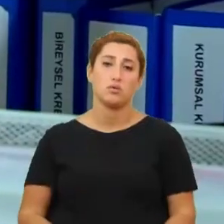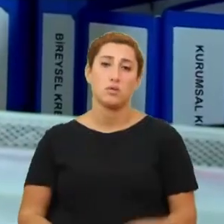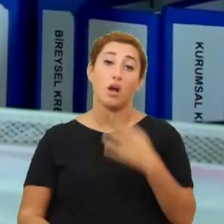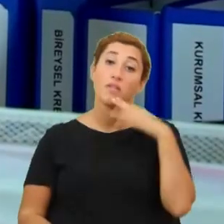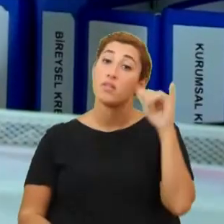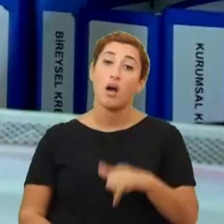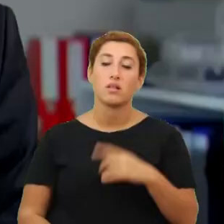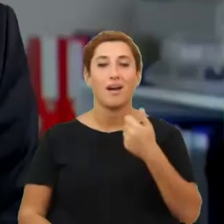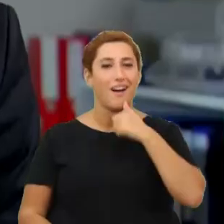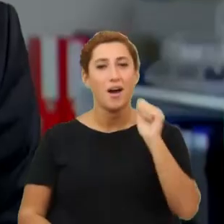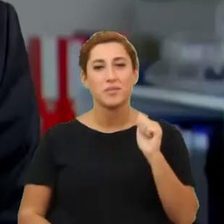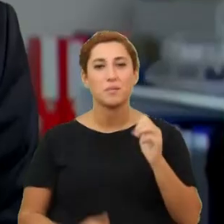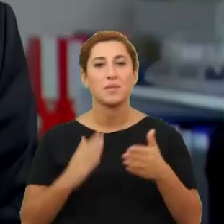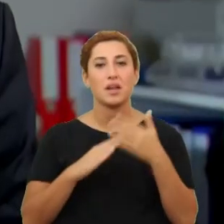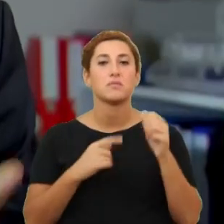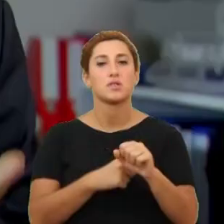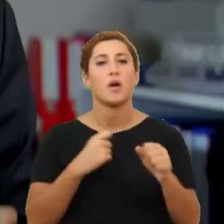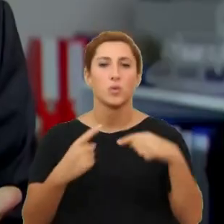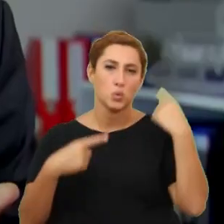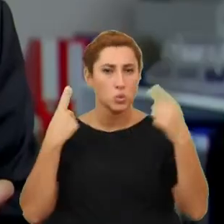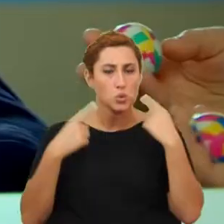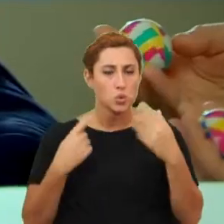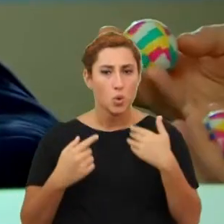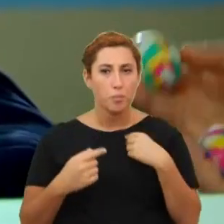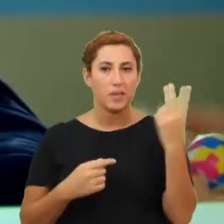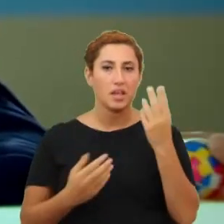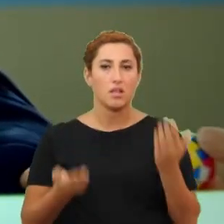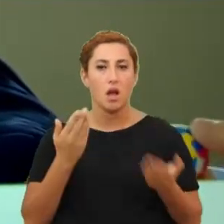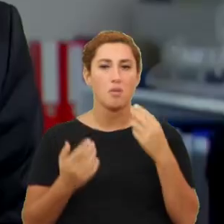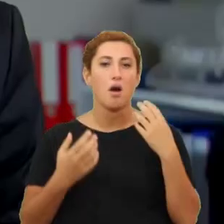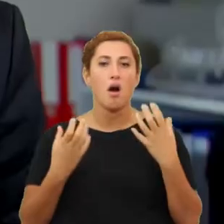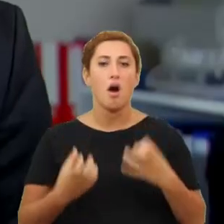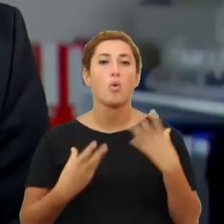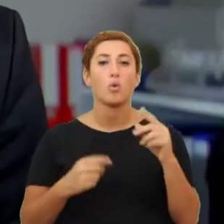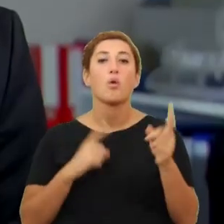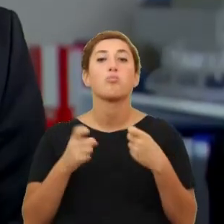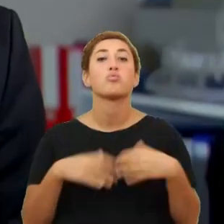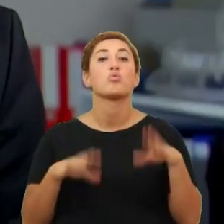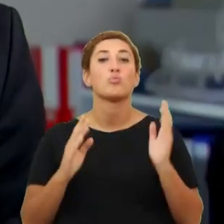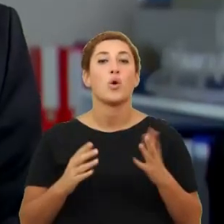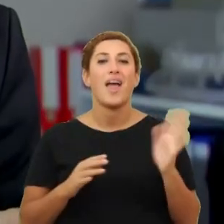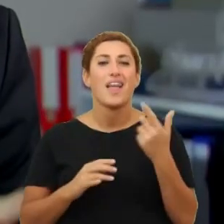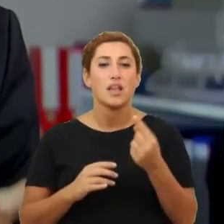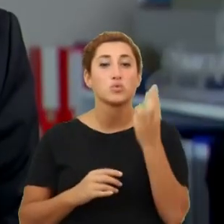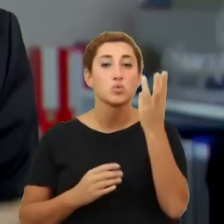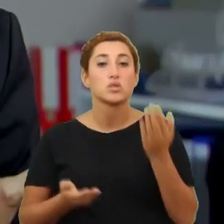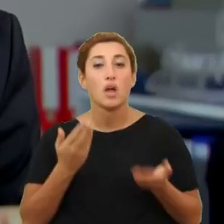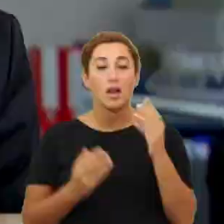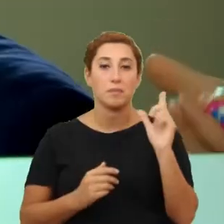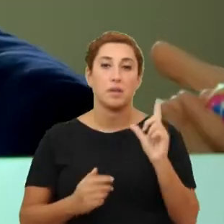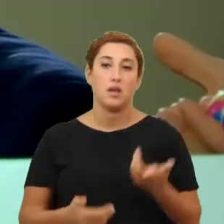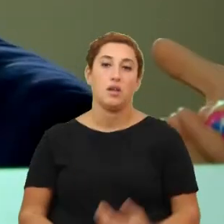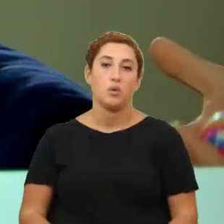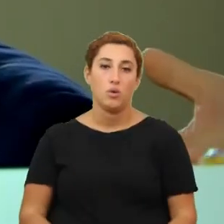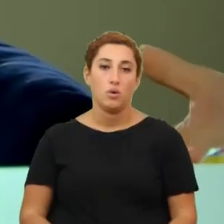Kadın haklı. Abicim yarım saattir düşünüyorum. İki tartımda ağır olan bulunmuyor. En az üç tartım